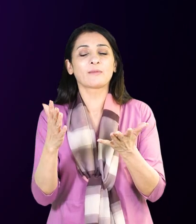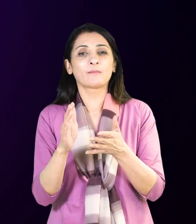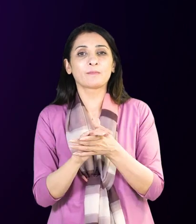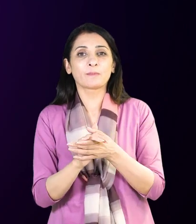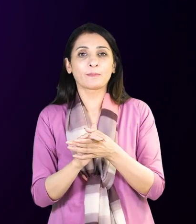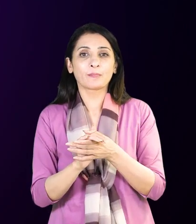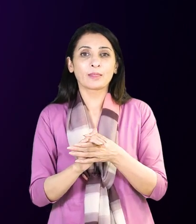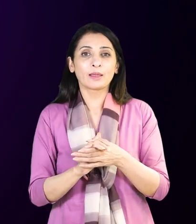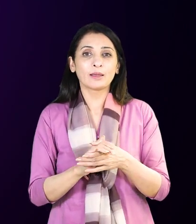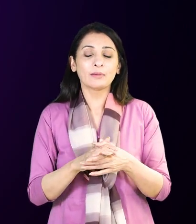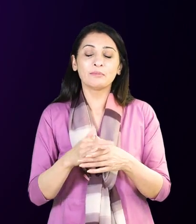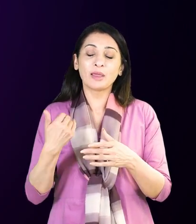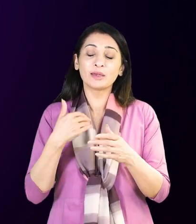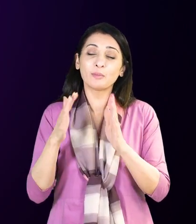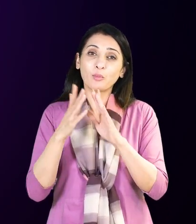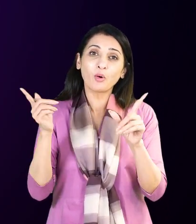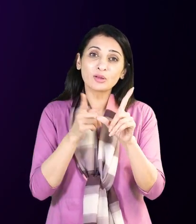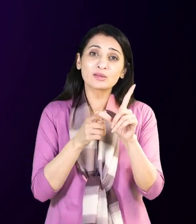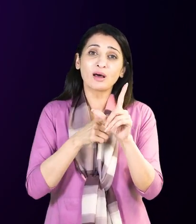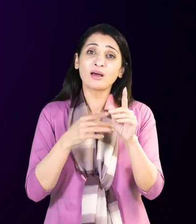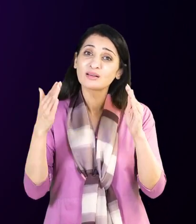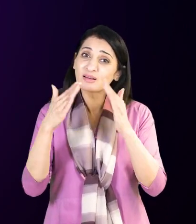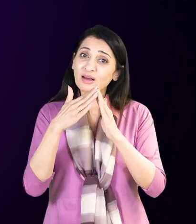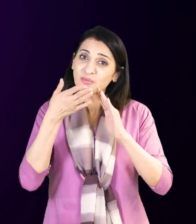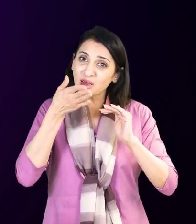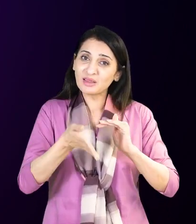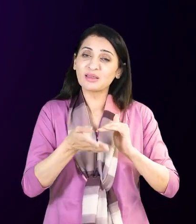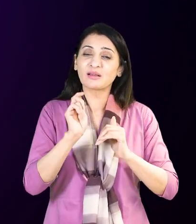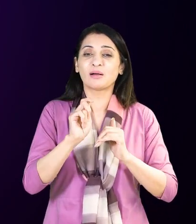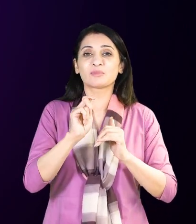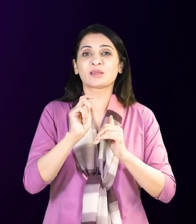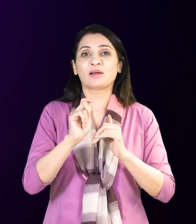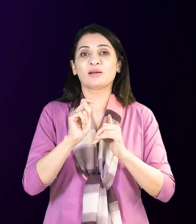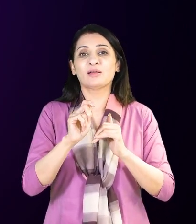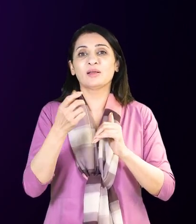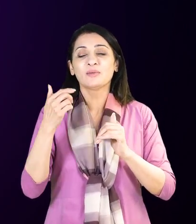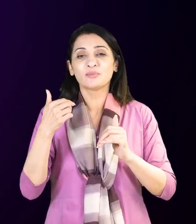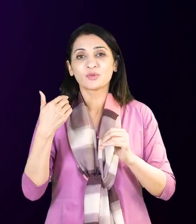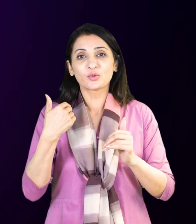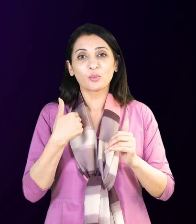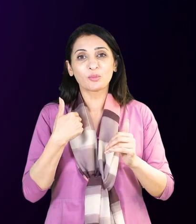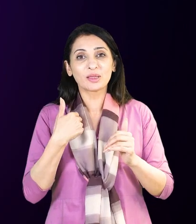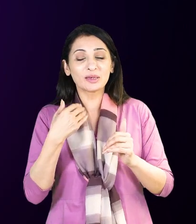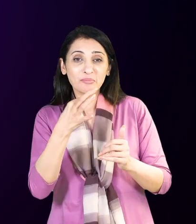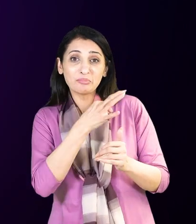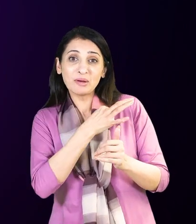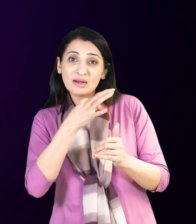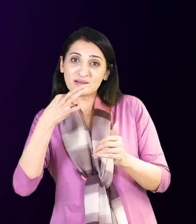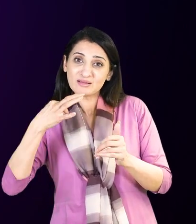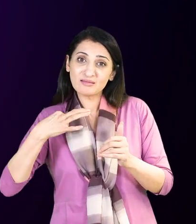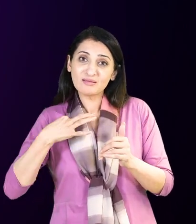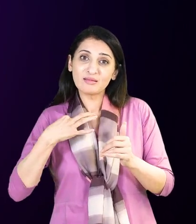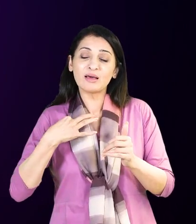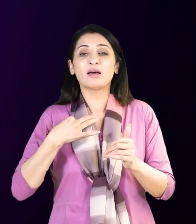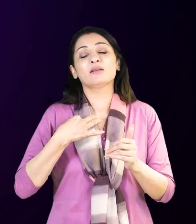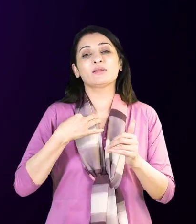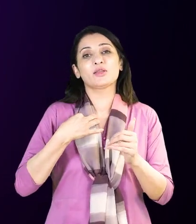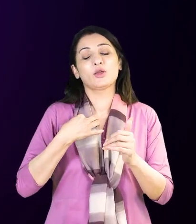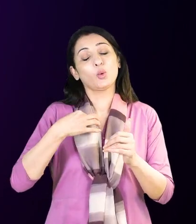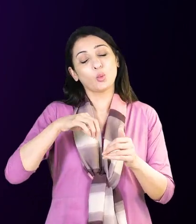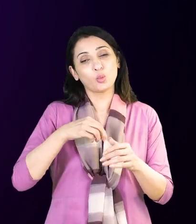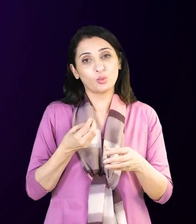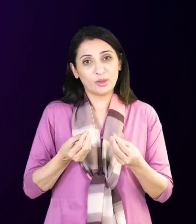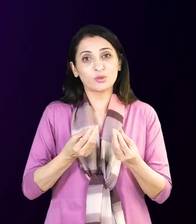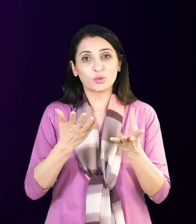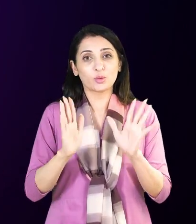थी, और इसलिए पहले बहुत साल इसलिए मैंने घर में किए थे, इसलिए कहीं ना कहीं मेरी सर्विस भी इज़ वेरी